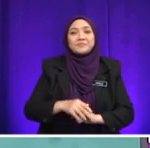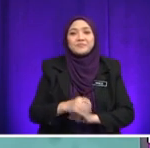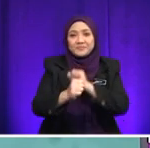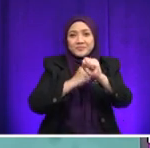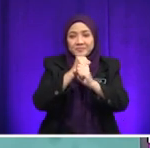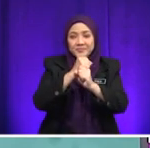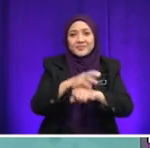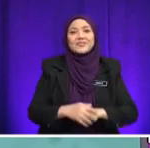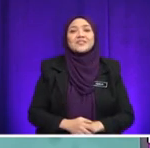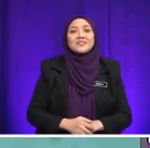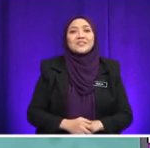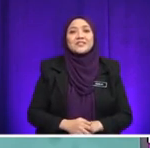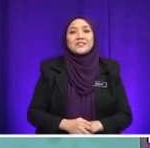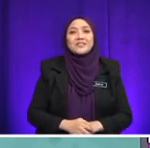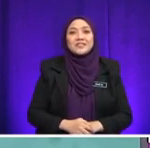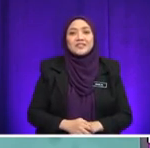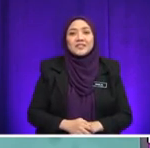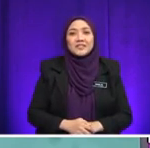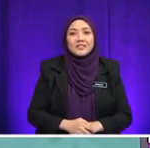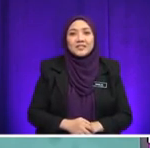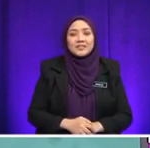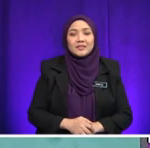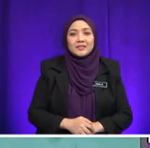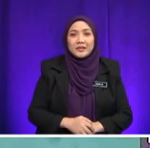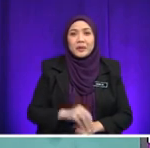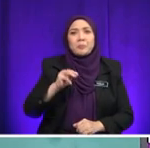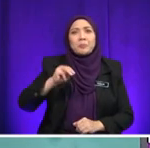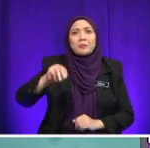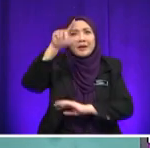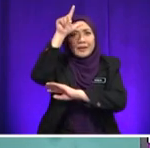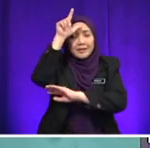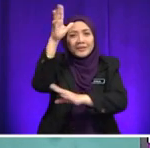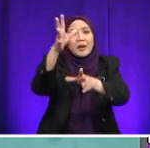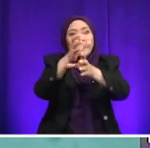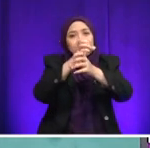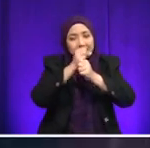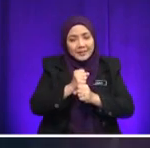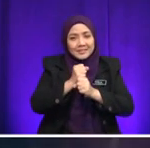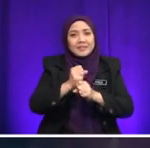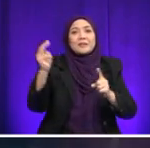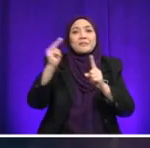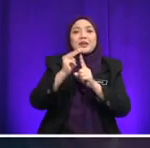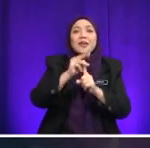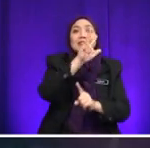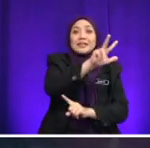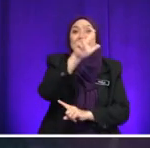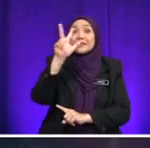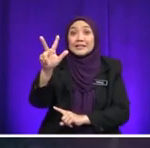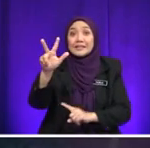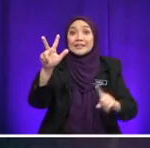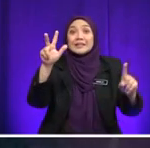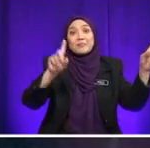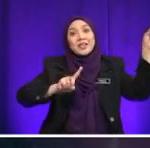kita telah mendapat Oke saya berikan tiga bintang kepada Aisyah dan juga tiga bintang kepada Syarif